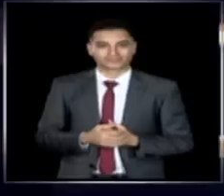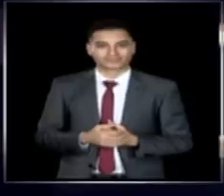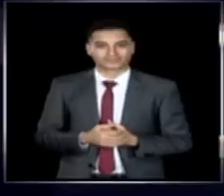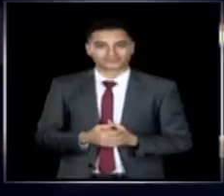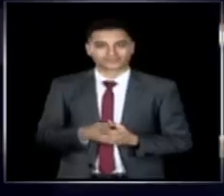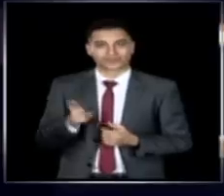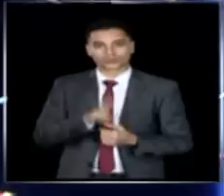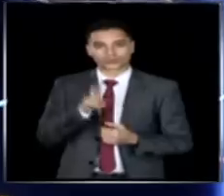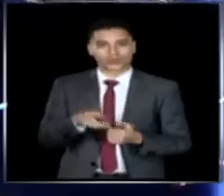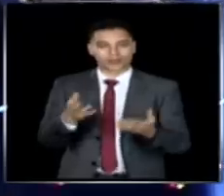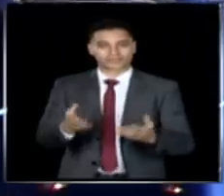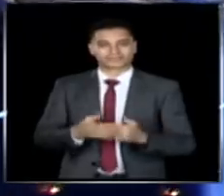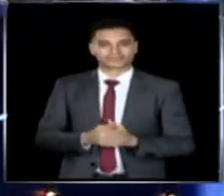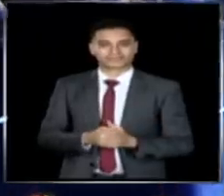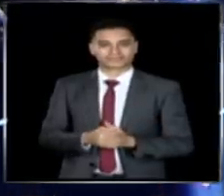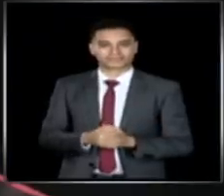والسؤال هو: